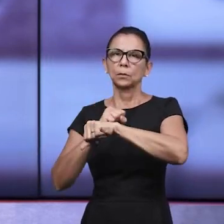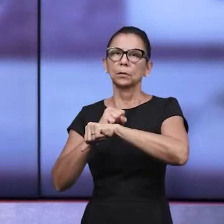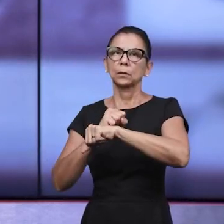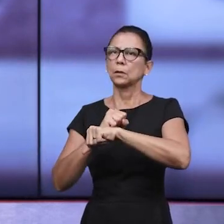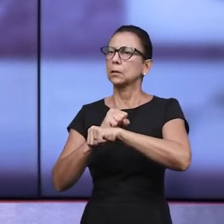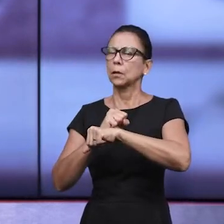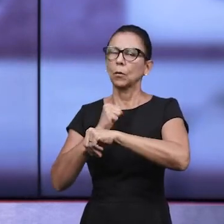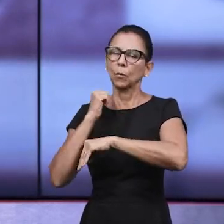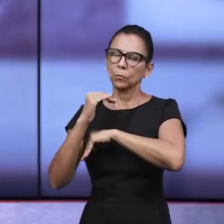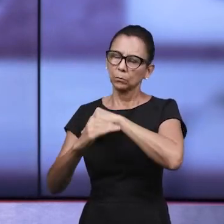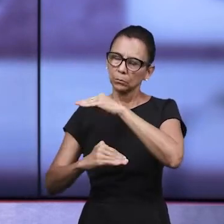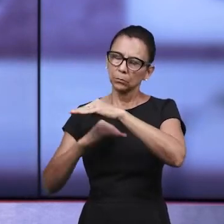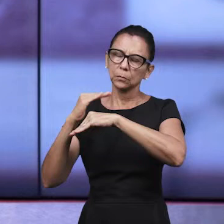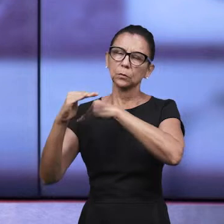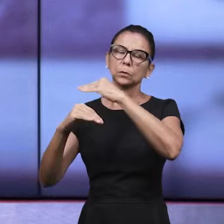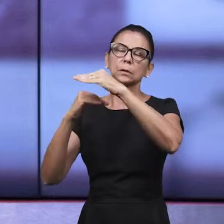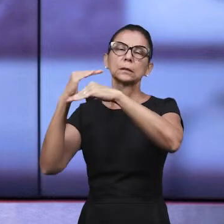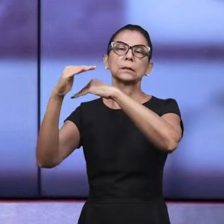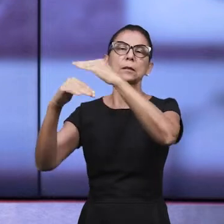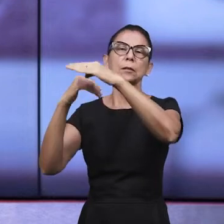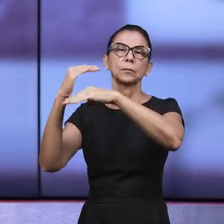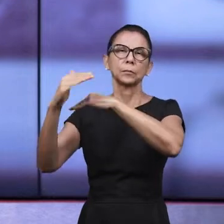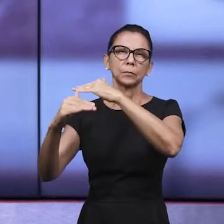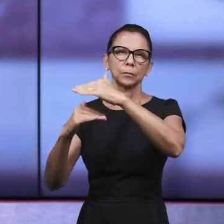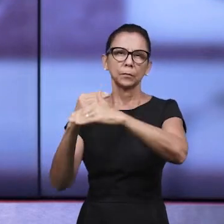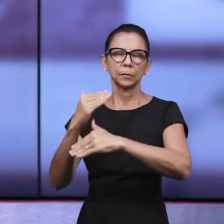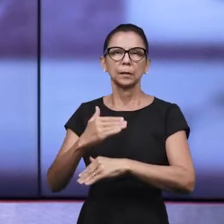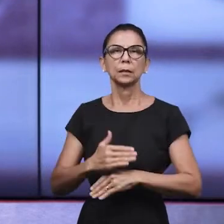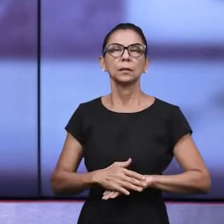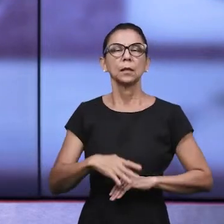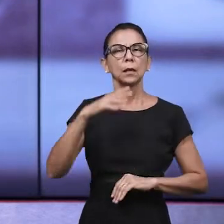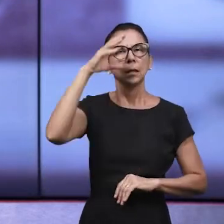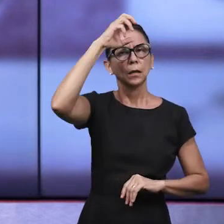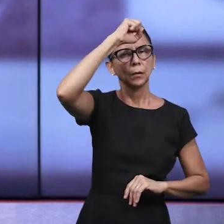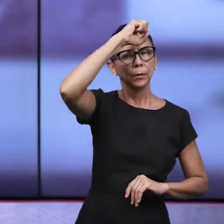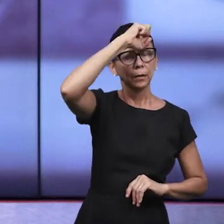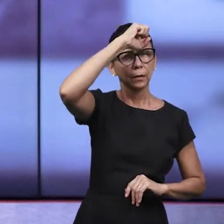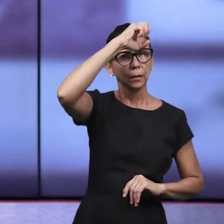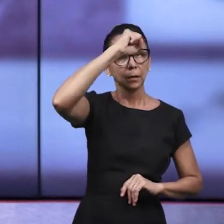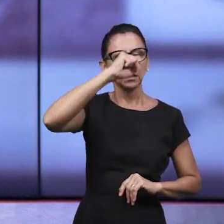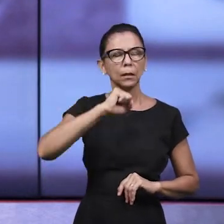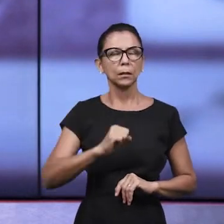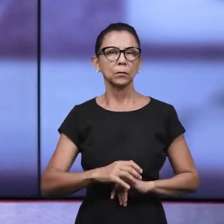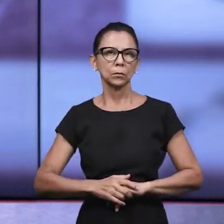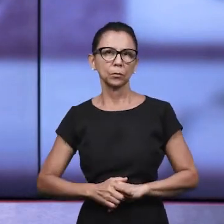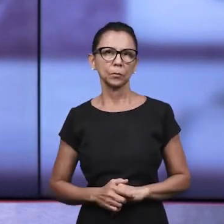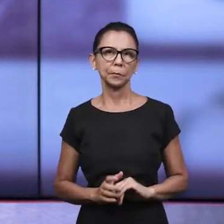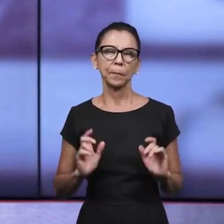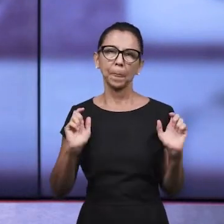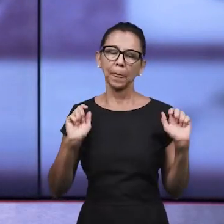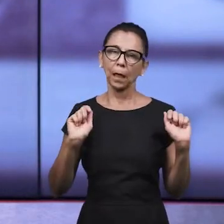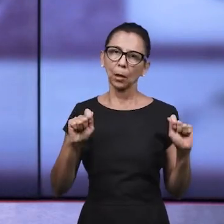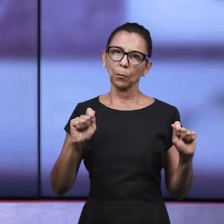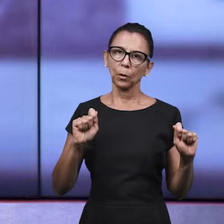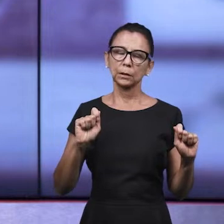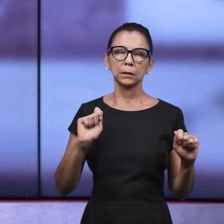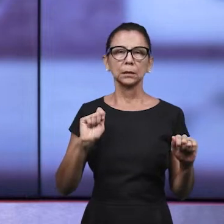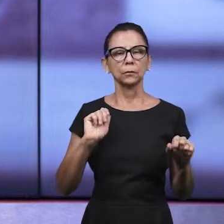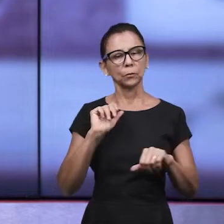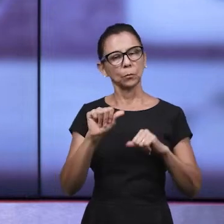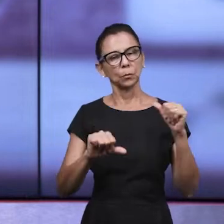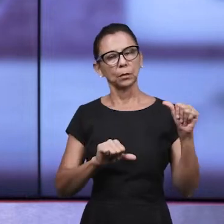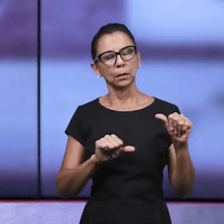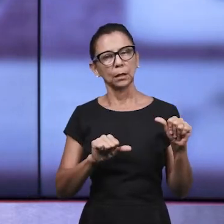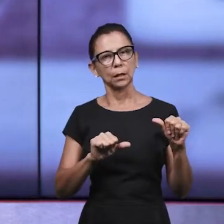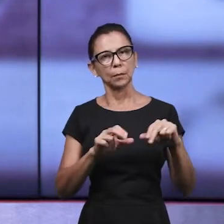contraire. C'est un processus en constant mouvement et apprentissage qui peut être modifié selon les enseignements